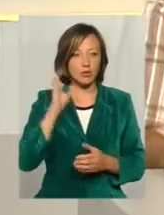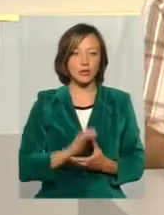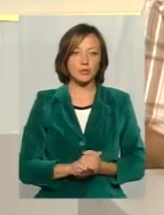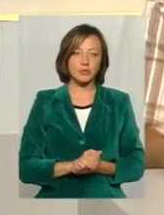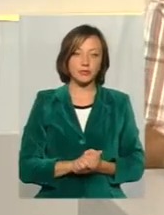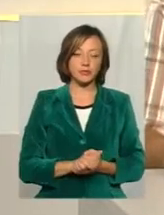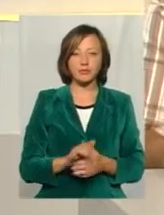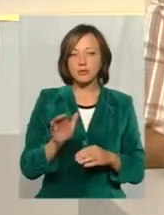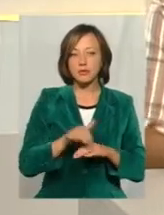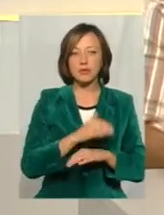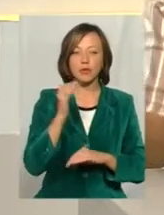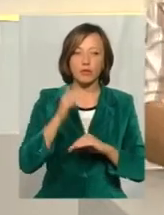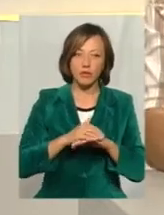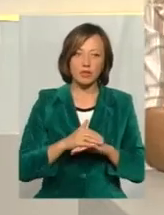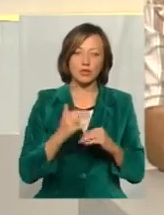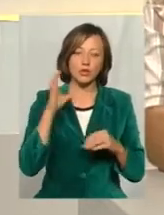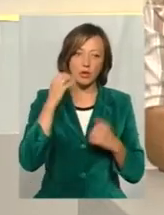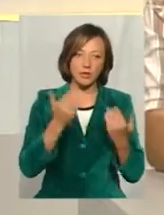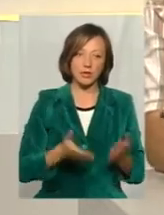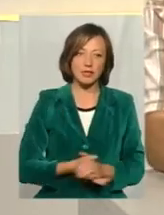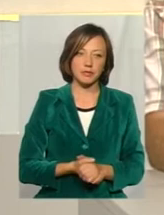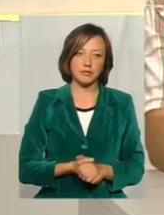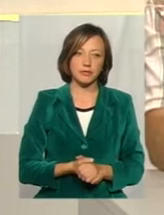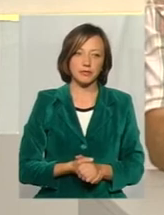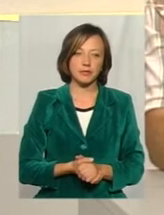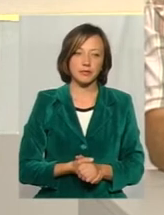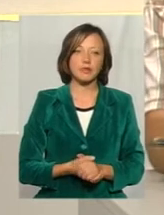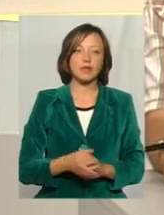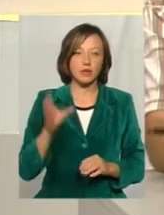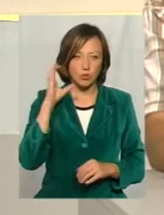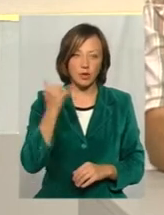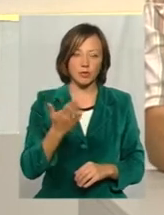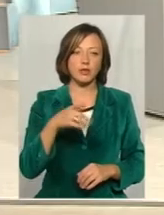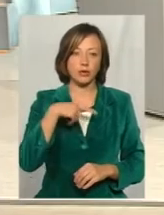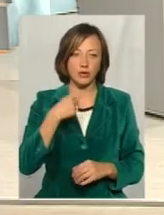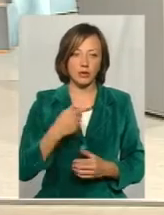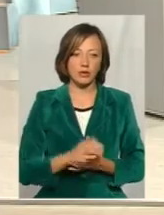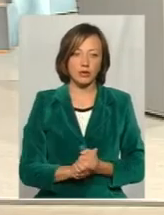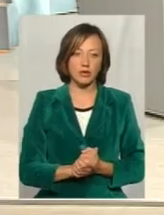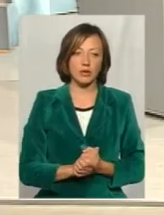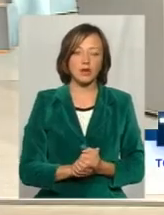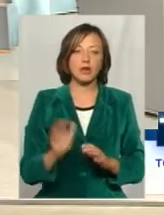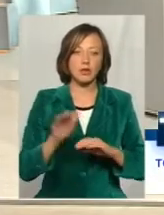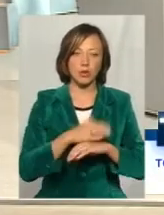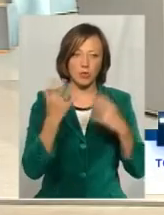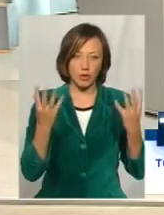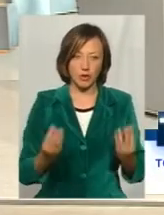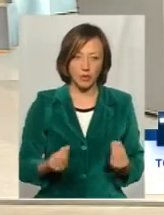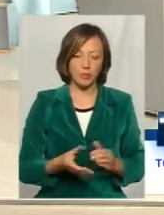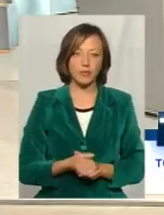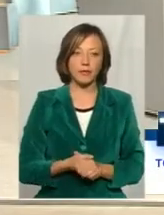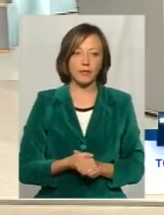нас зателефонував. Доброго вечора, ви в прямому ефірі, слухаємо вас. Алло. Да-да, доброго вечора, ми вас слухаємо. Алло, доброго дня.